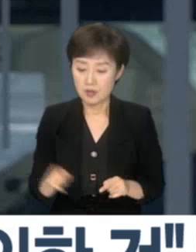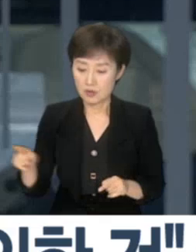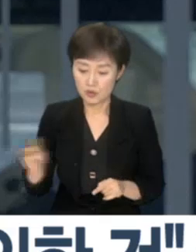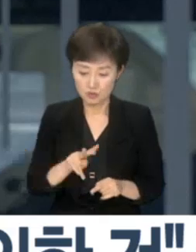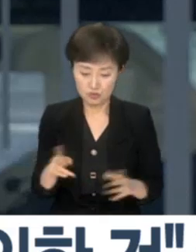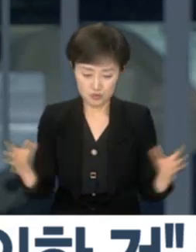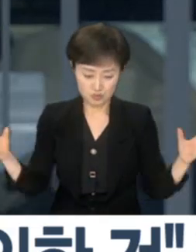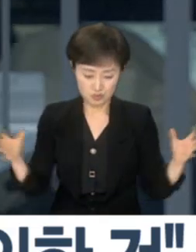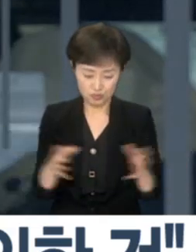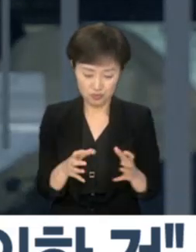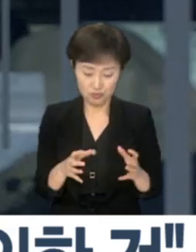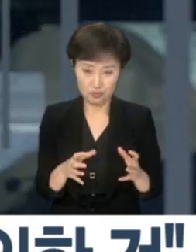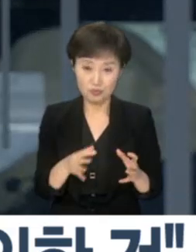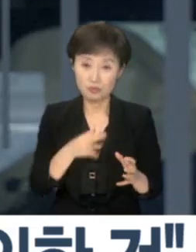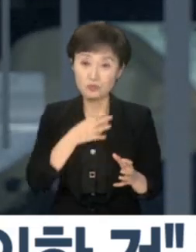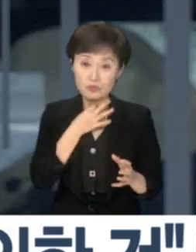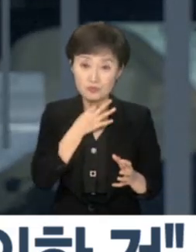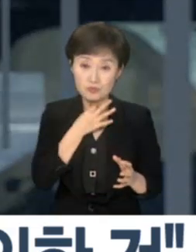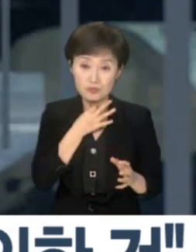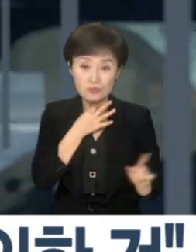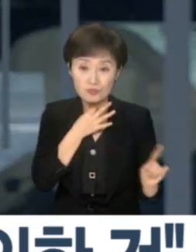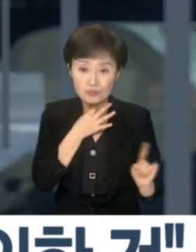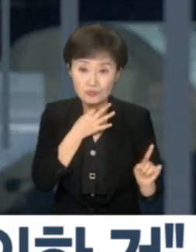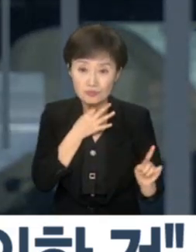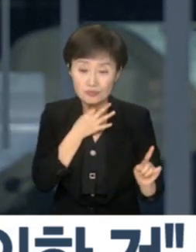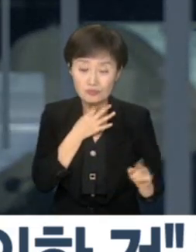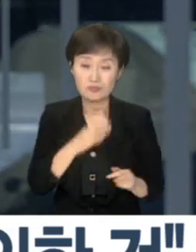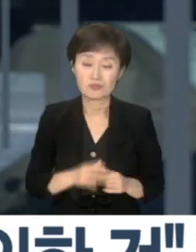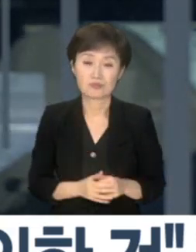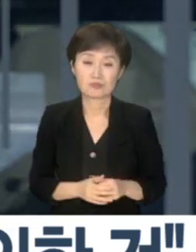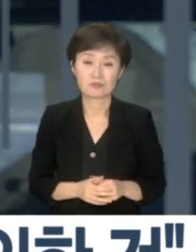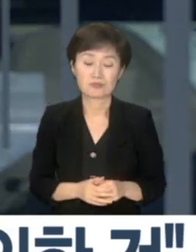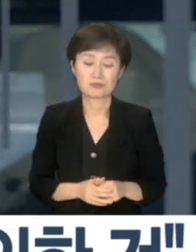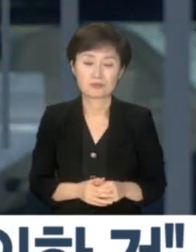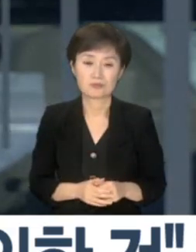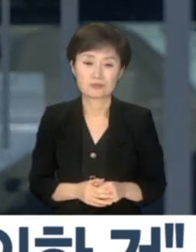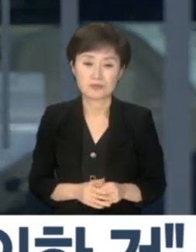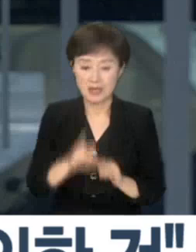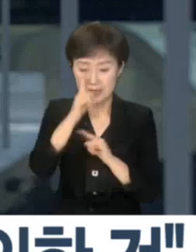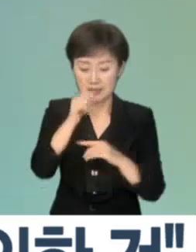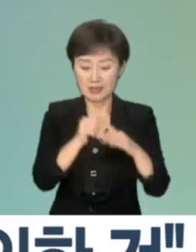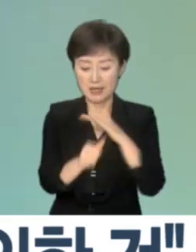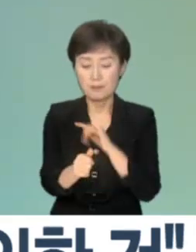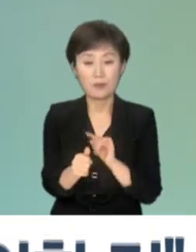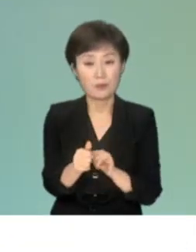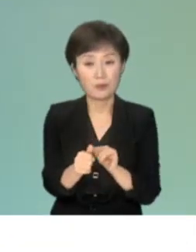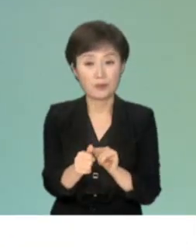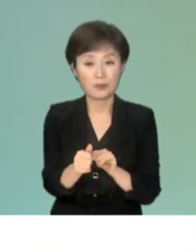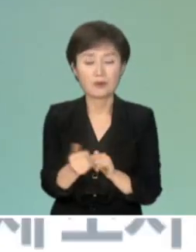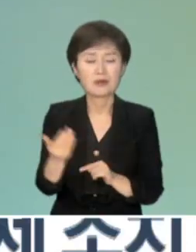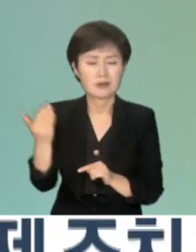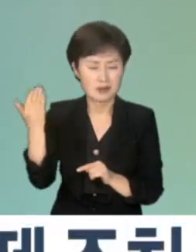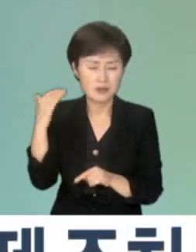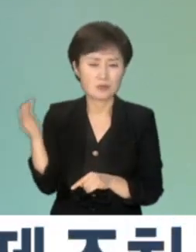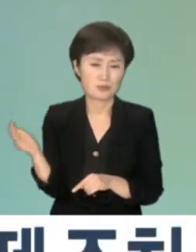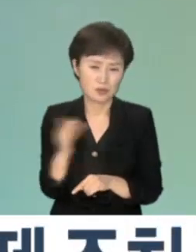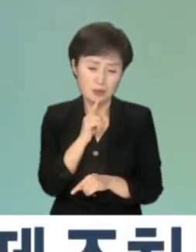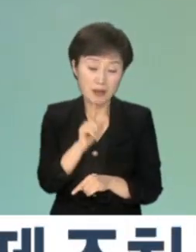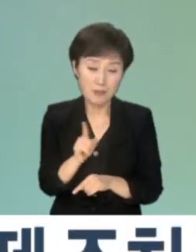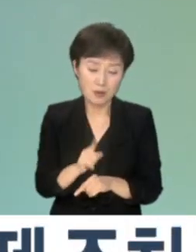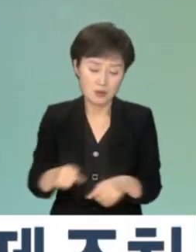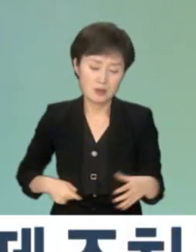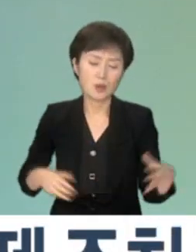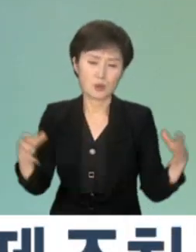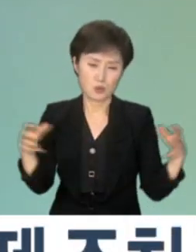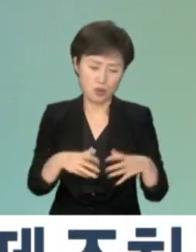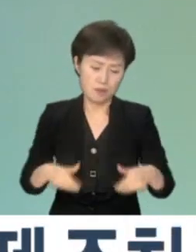움직임을 시작하려는 이재명 대표 행보다 이렇게 해석해봐도 될까요? 그렇습니다. 그러니까 이재명 대표는 그전부터 계속해서 당이 통합해야